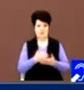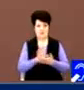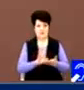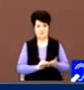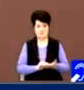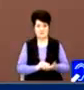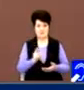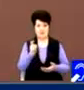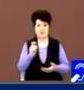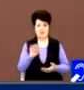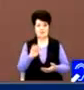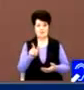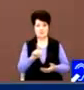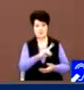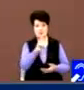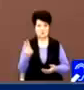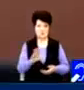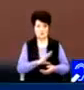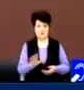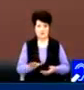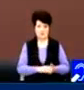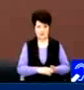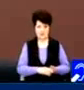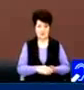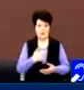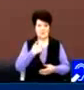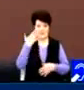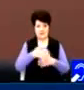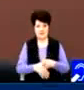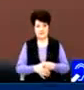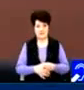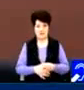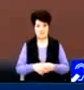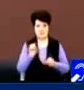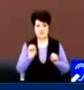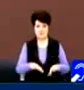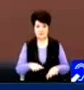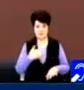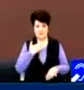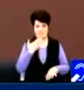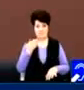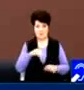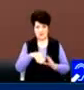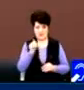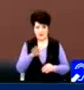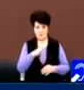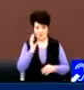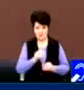de la c cești n au participat în general fetele Mi am dat seama că deciziile de vot au